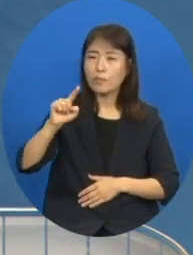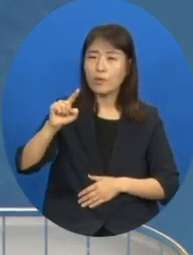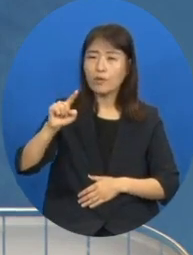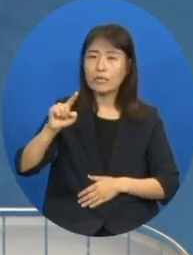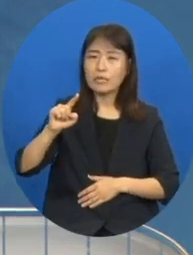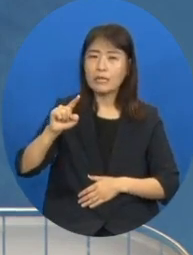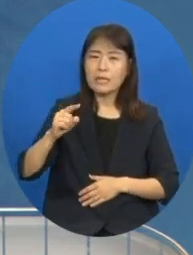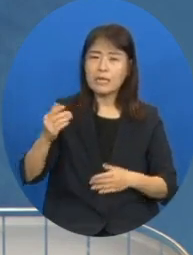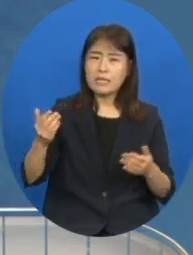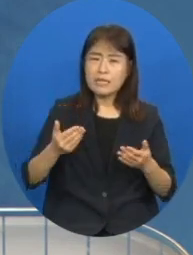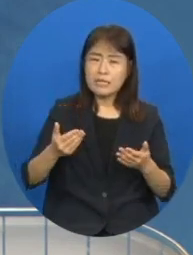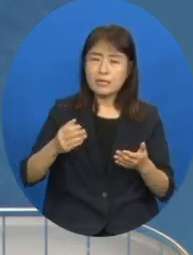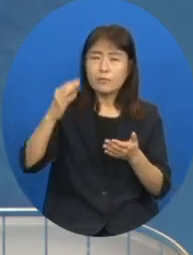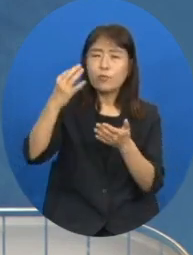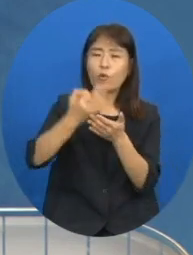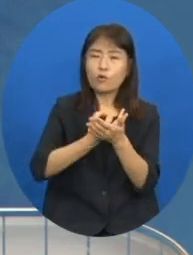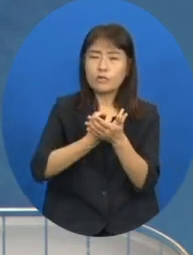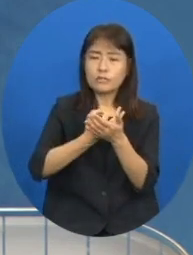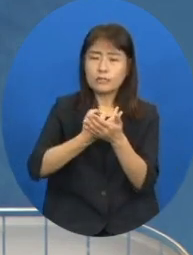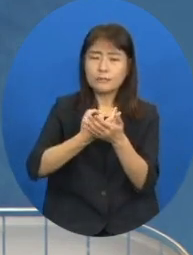해당된다는